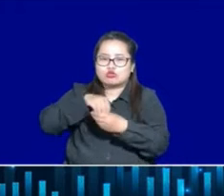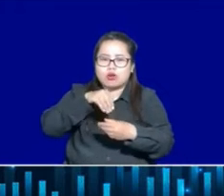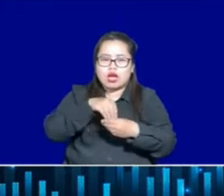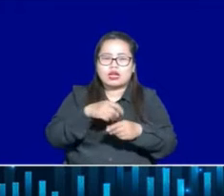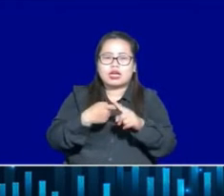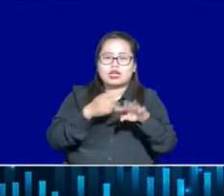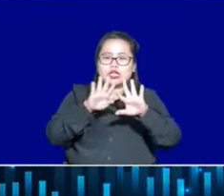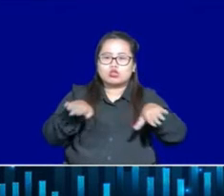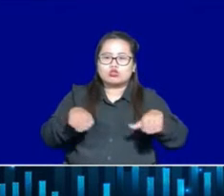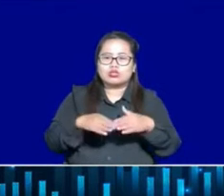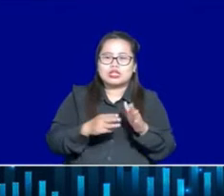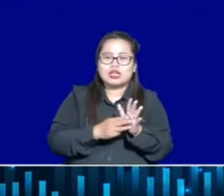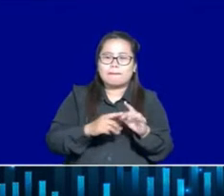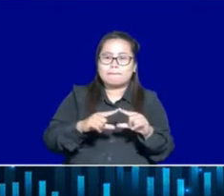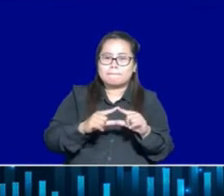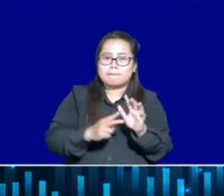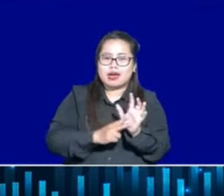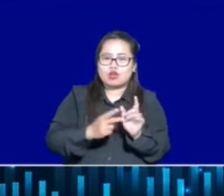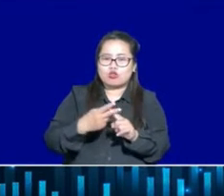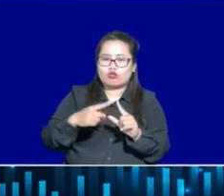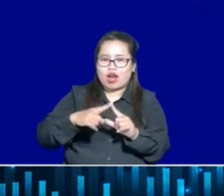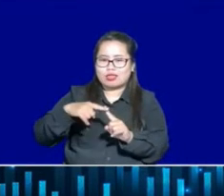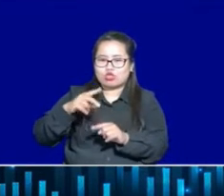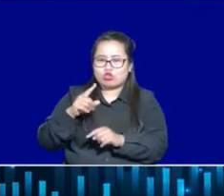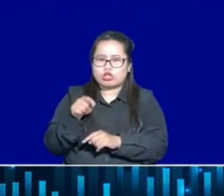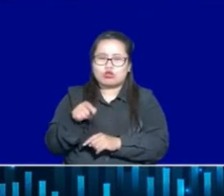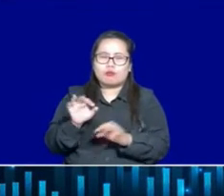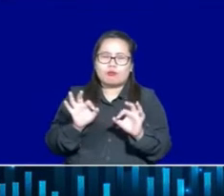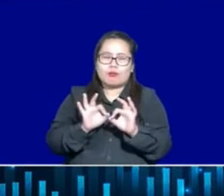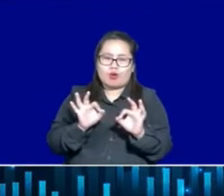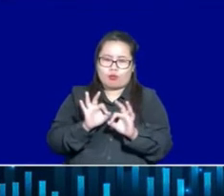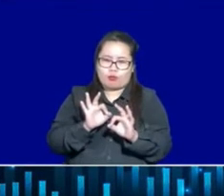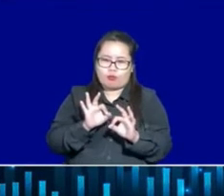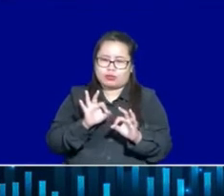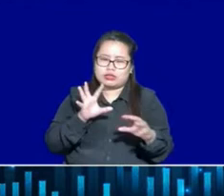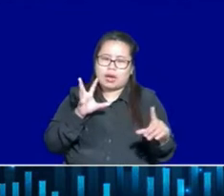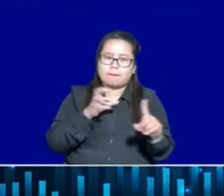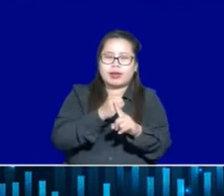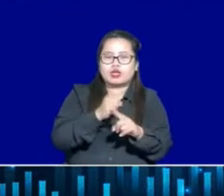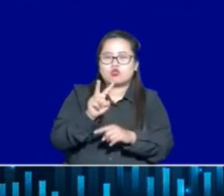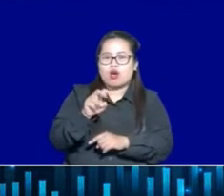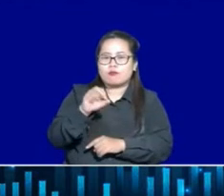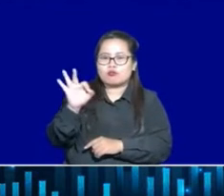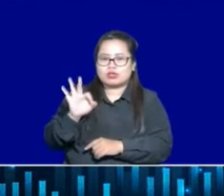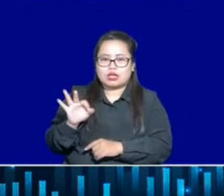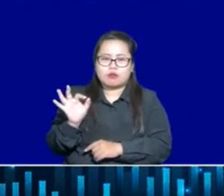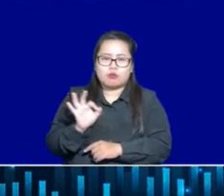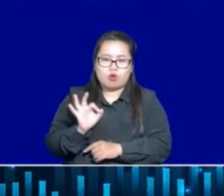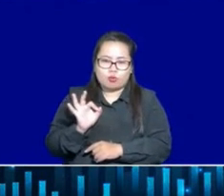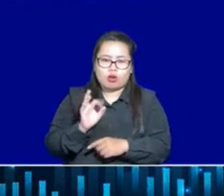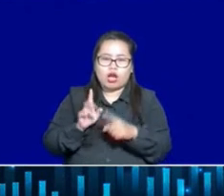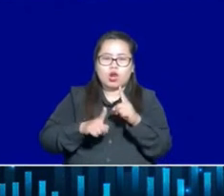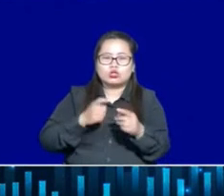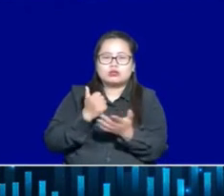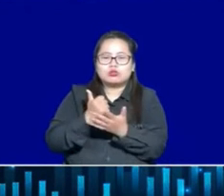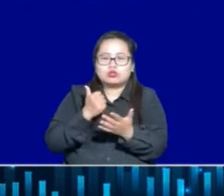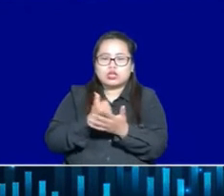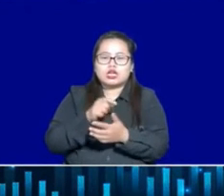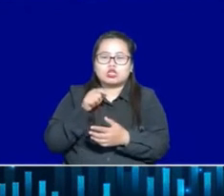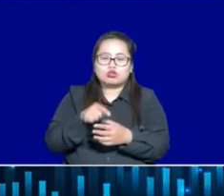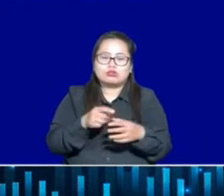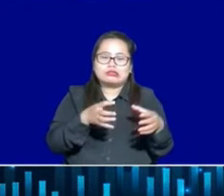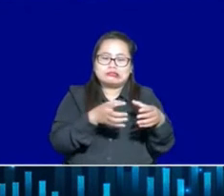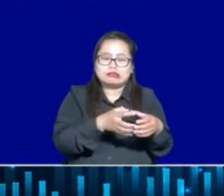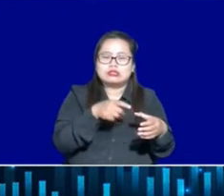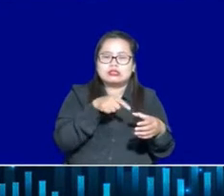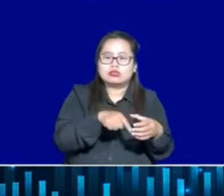itu relatif belum tembus di atas 20%. Rule of thumb-nya itu mestinya di atas 20%.